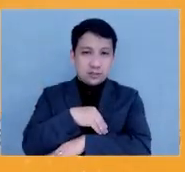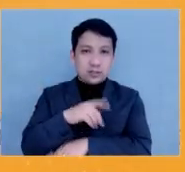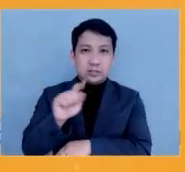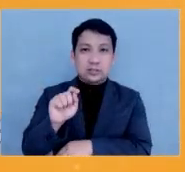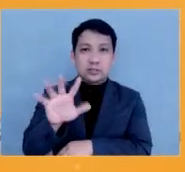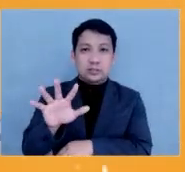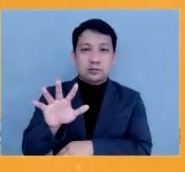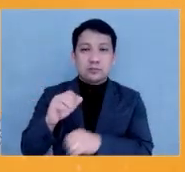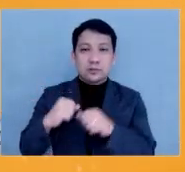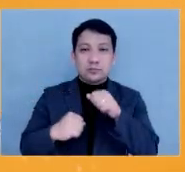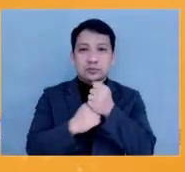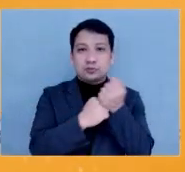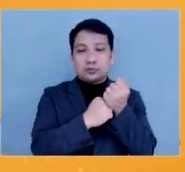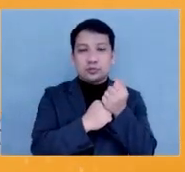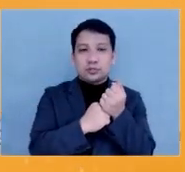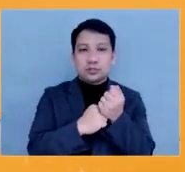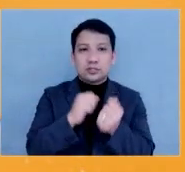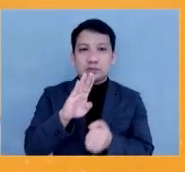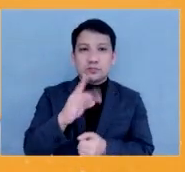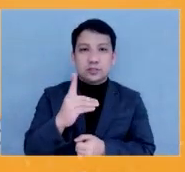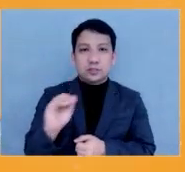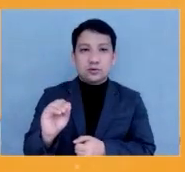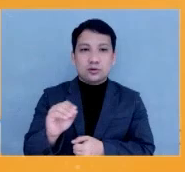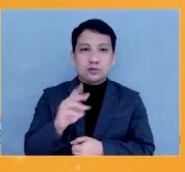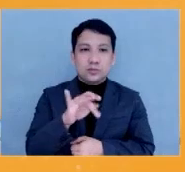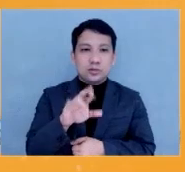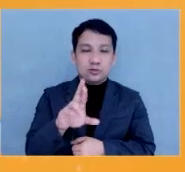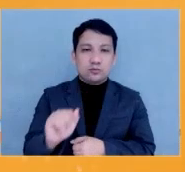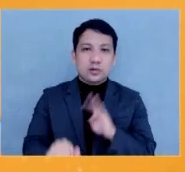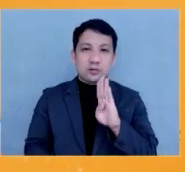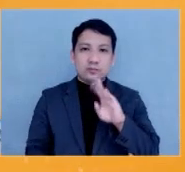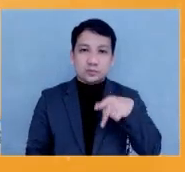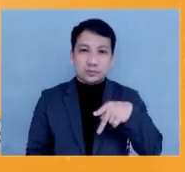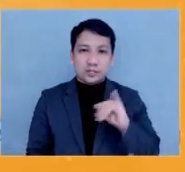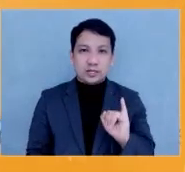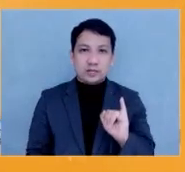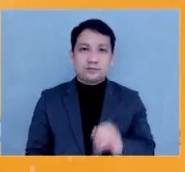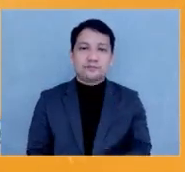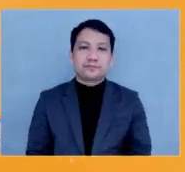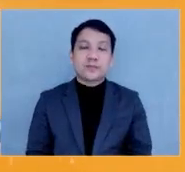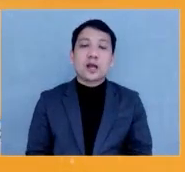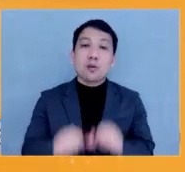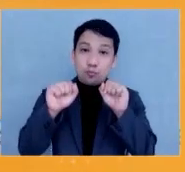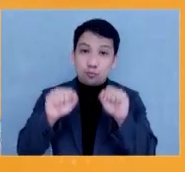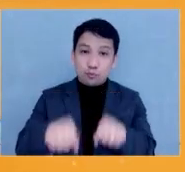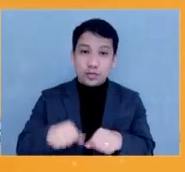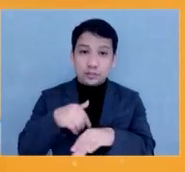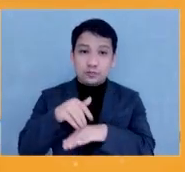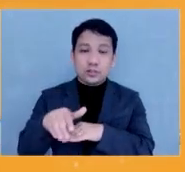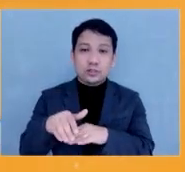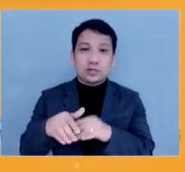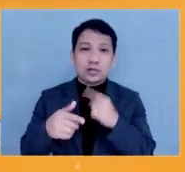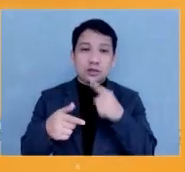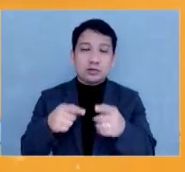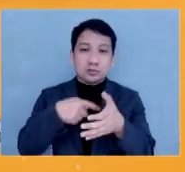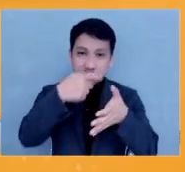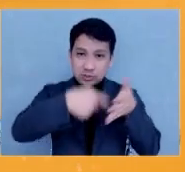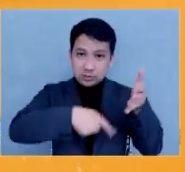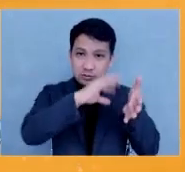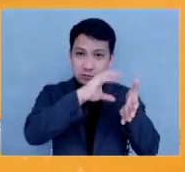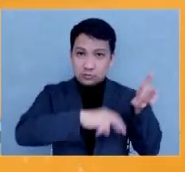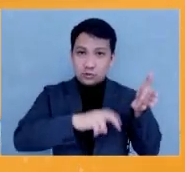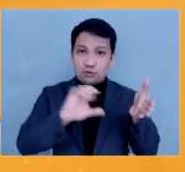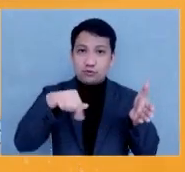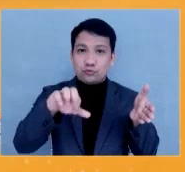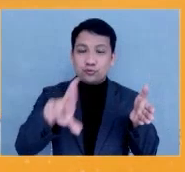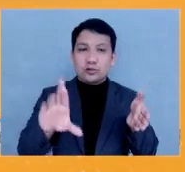Kapatid Foundation sa BDO, Metrobank at BPI. Pwede rin pong magpadala ng tulong sa pag-scan ng aming Maya